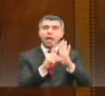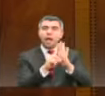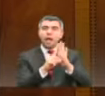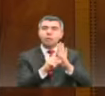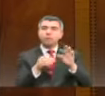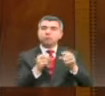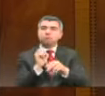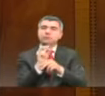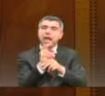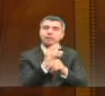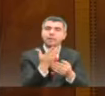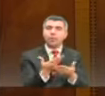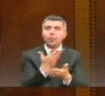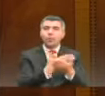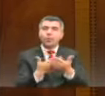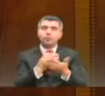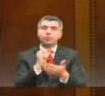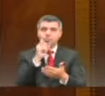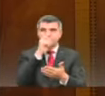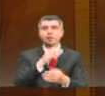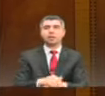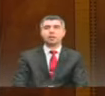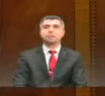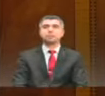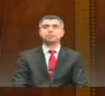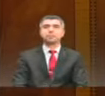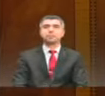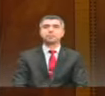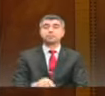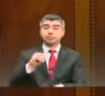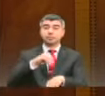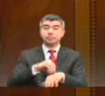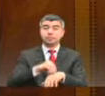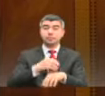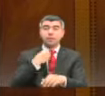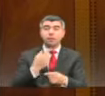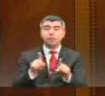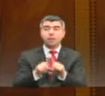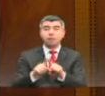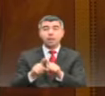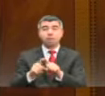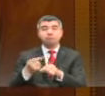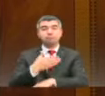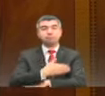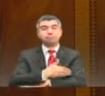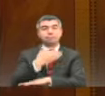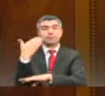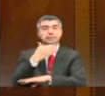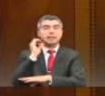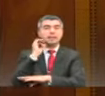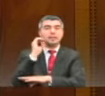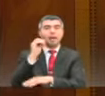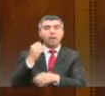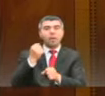تفعيلا لقانون الخاص بها. وفي مجال النهوض بالصادرات المغربية وسعيا إلى